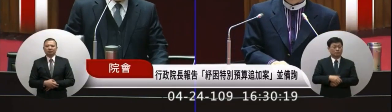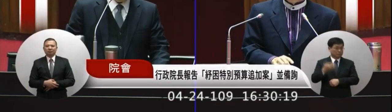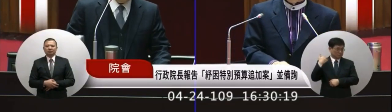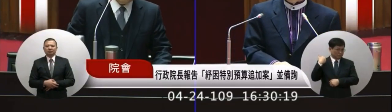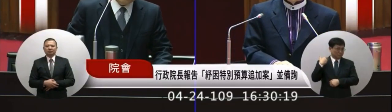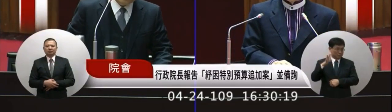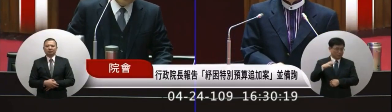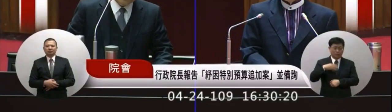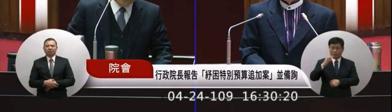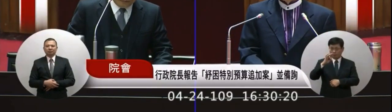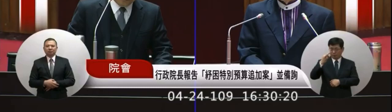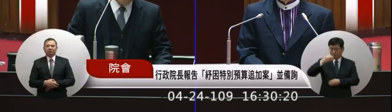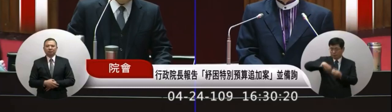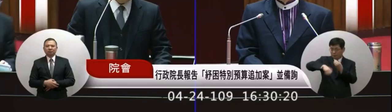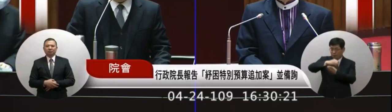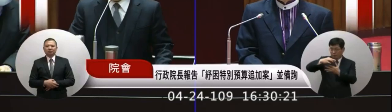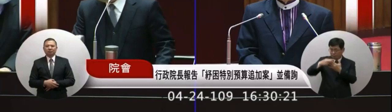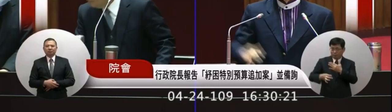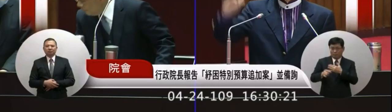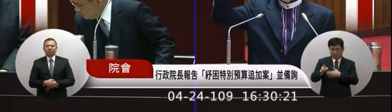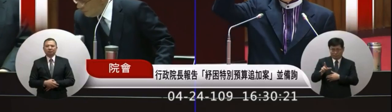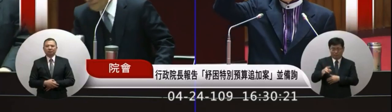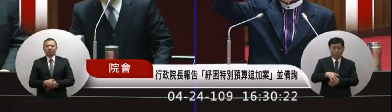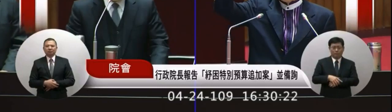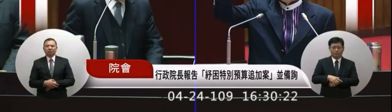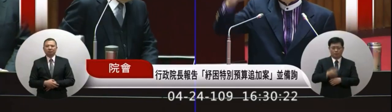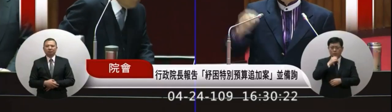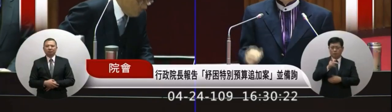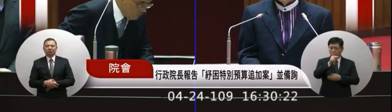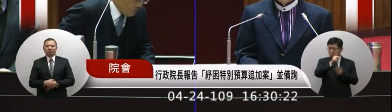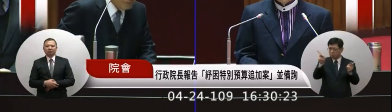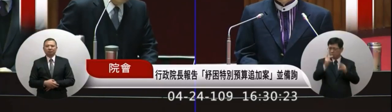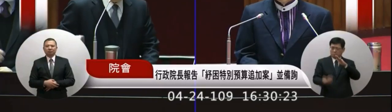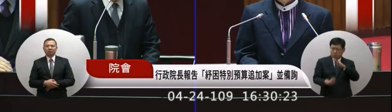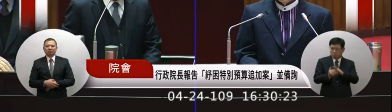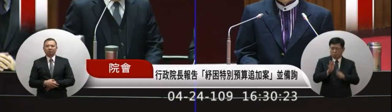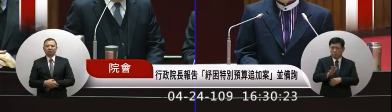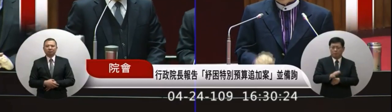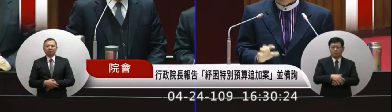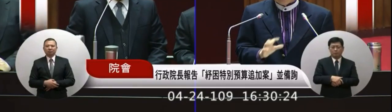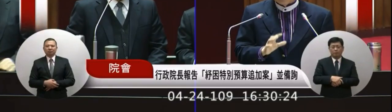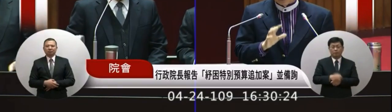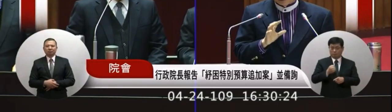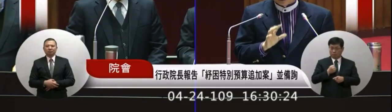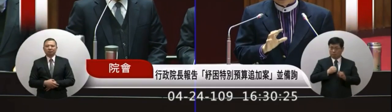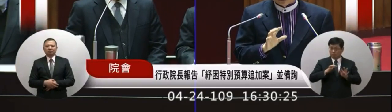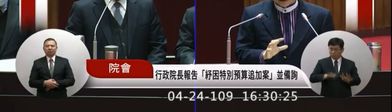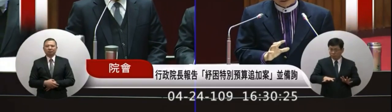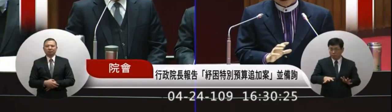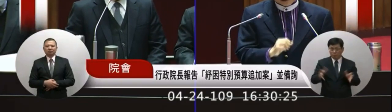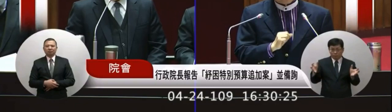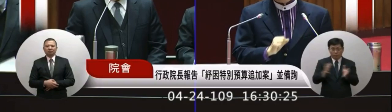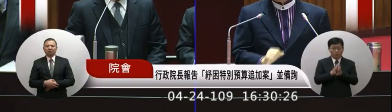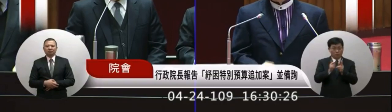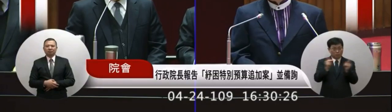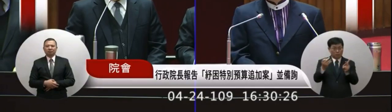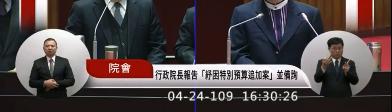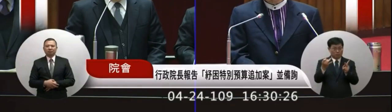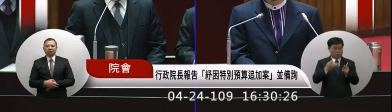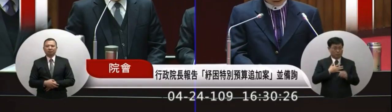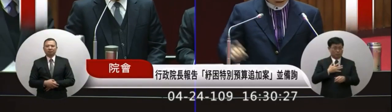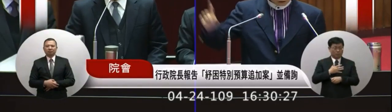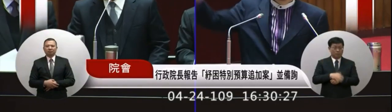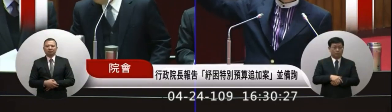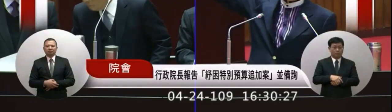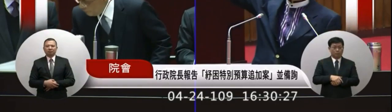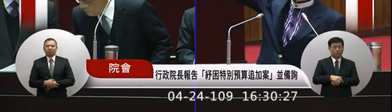咱有一个财政纪律，有举债上限，你知咱今麦拢总举债偌济无？